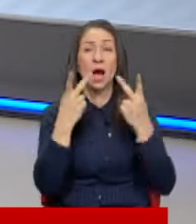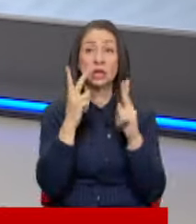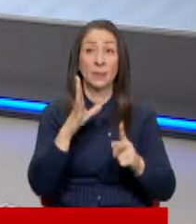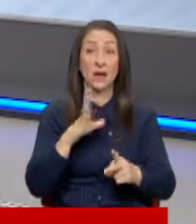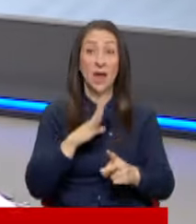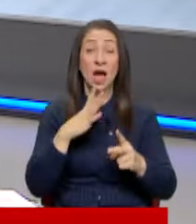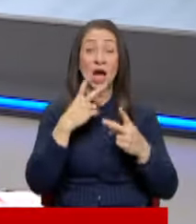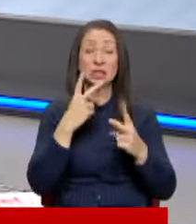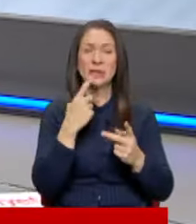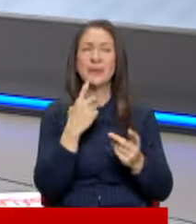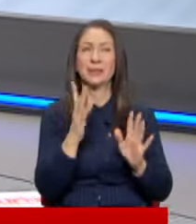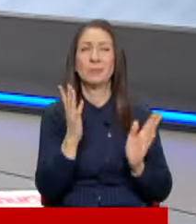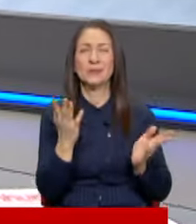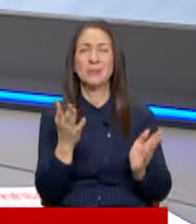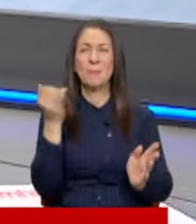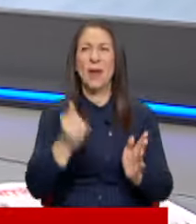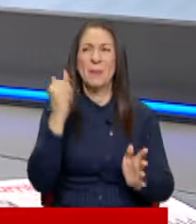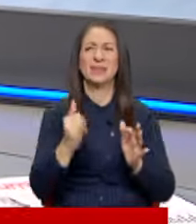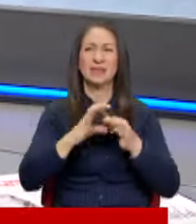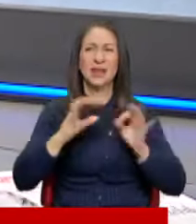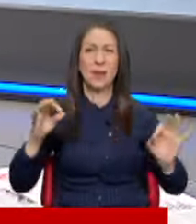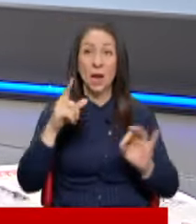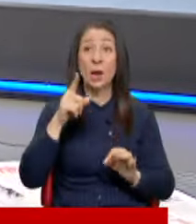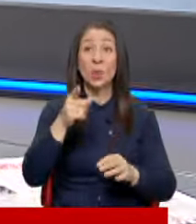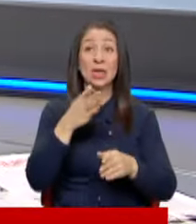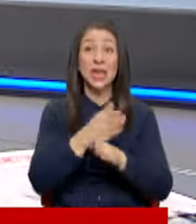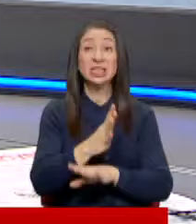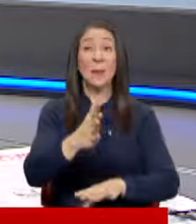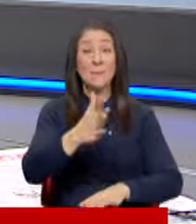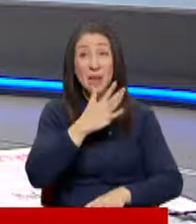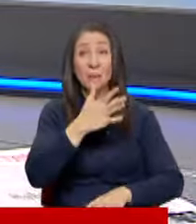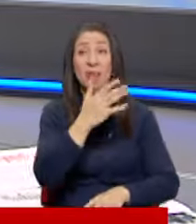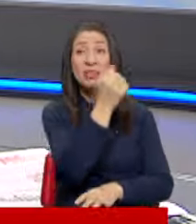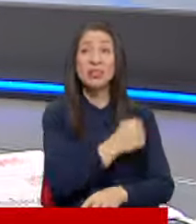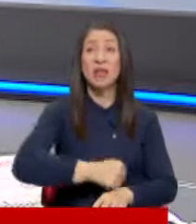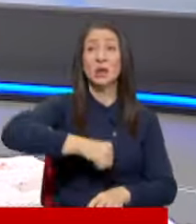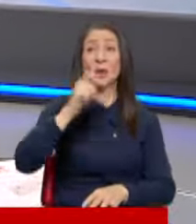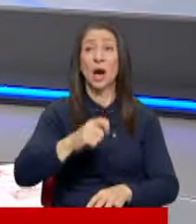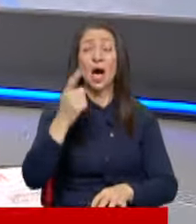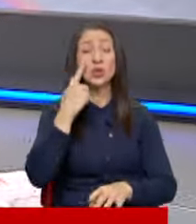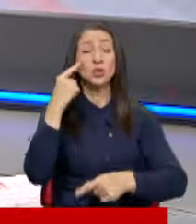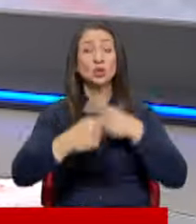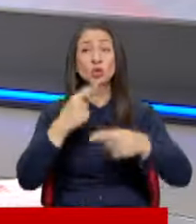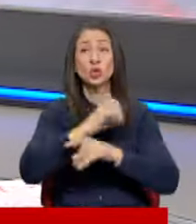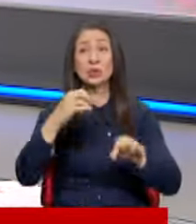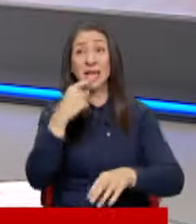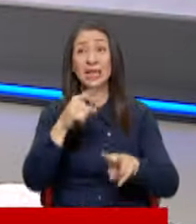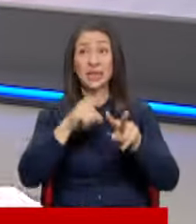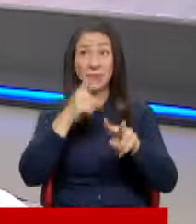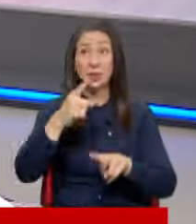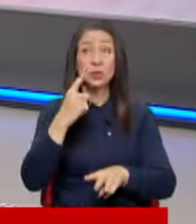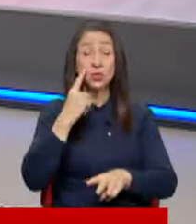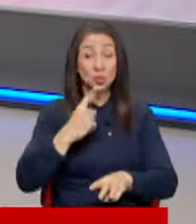vardı açıklama bile denmez de berbat sözler Bu gerçeği bile bile nankörlük yapıyorlar Atatürk'e soysuz diyen Yılmaz